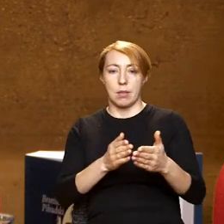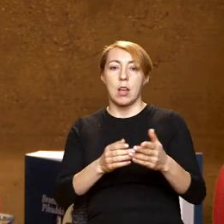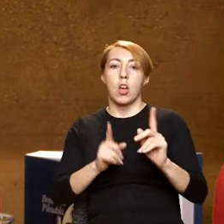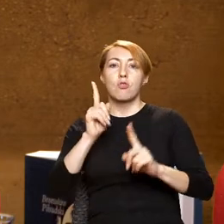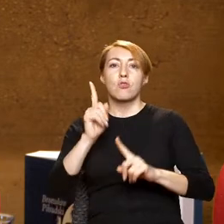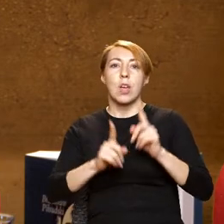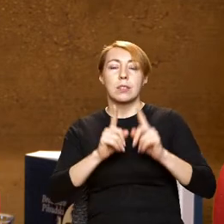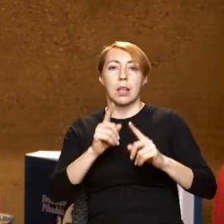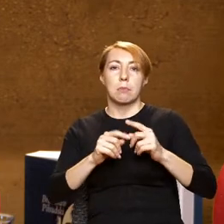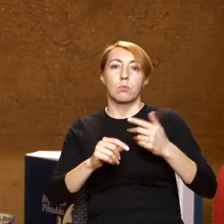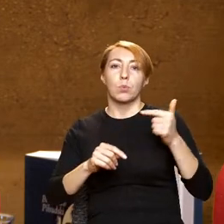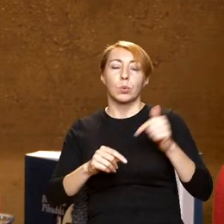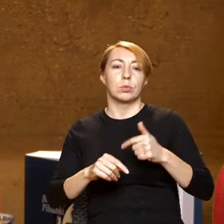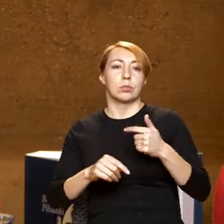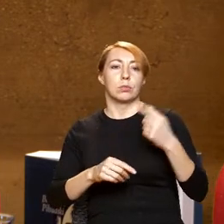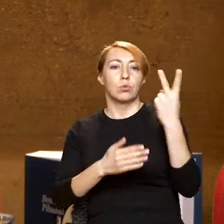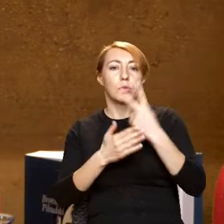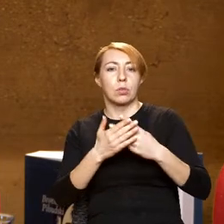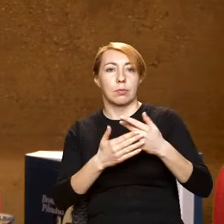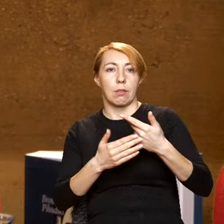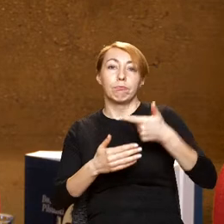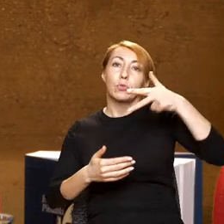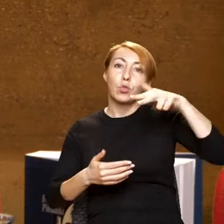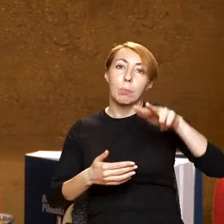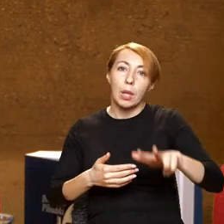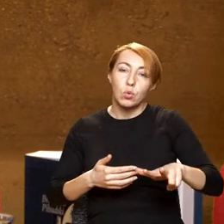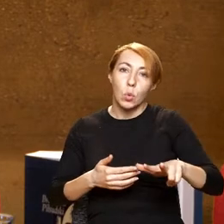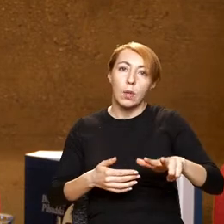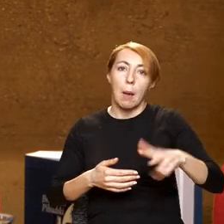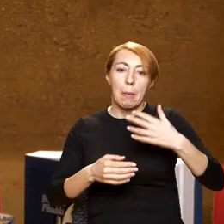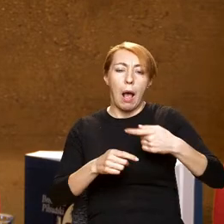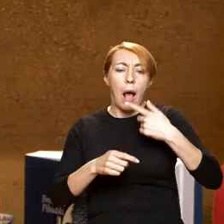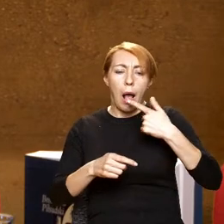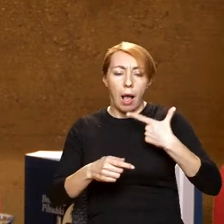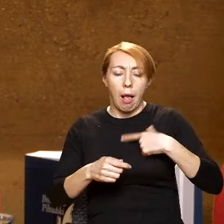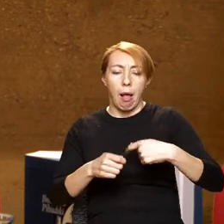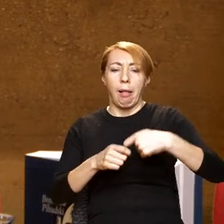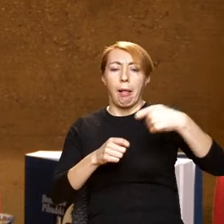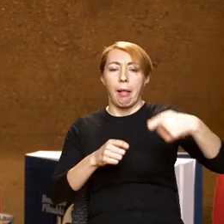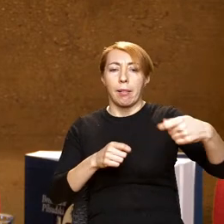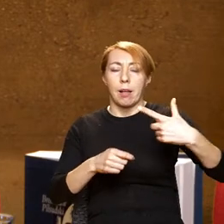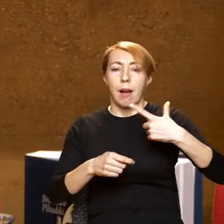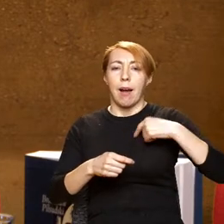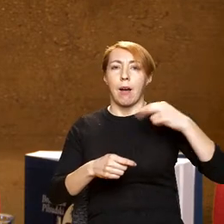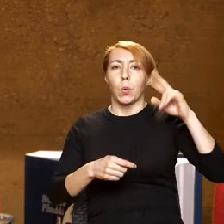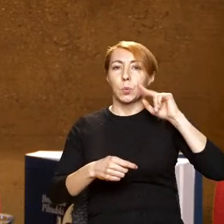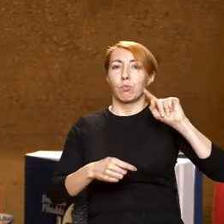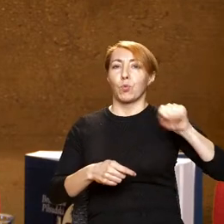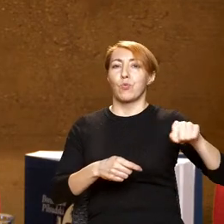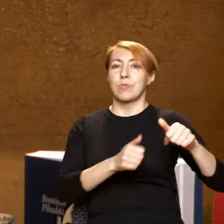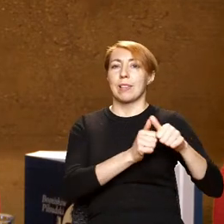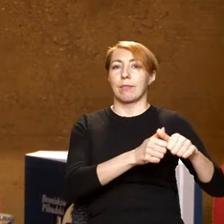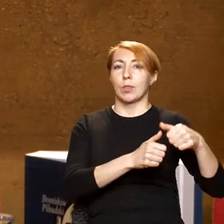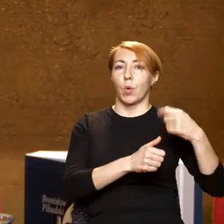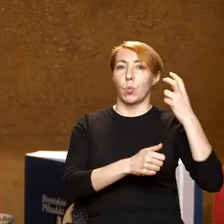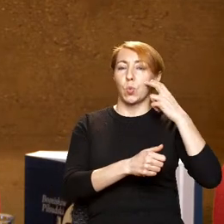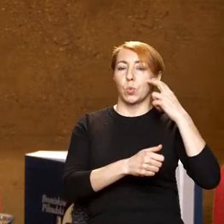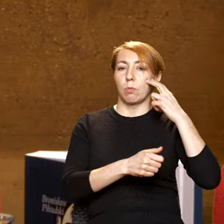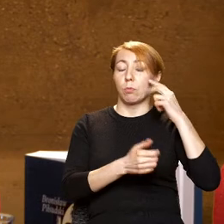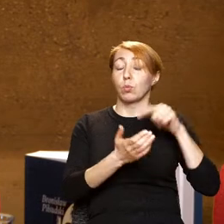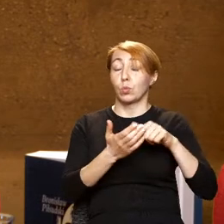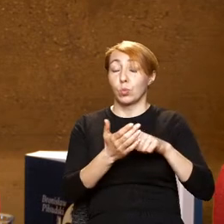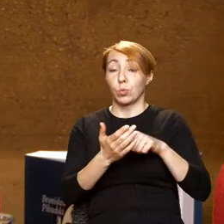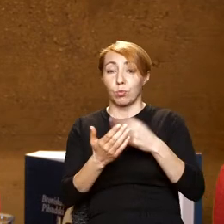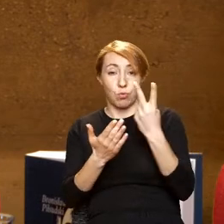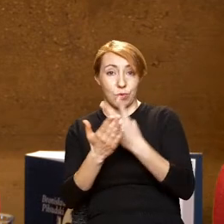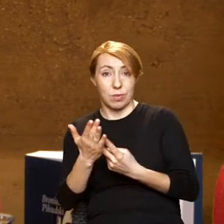przeczytać 3 miesiące, żeby dostać kontynuację i zrozumieć, co tam to zdanie znaczyło. I ja tak czytałam ten